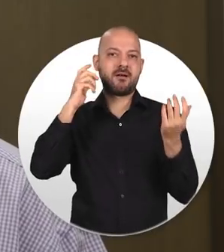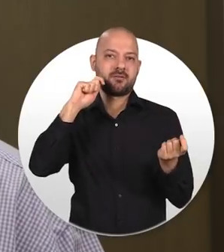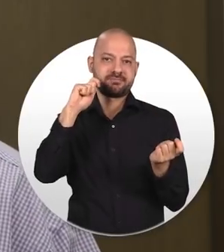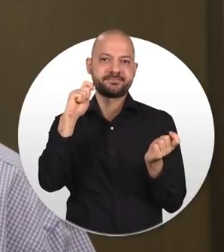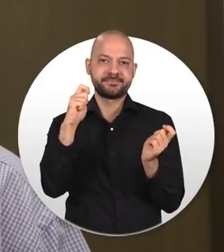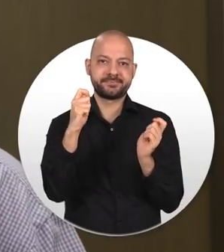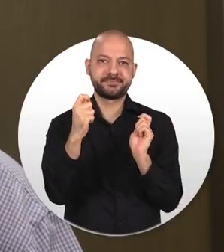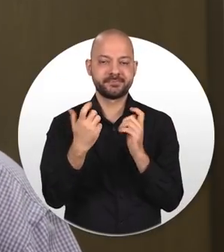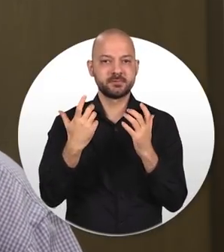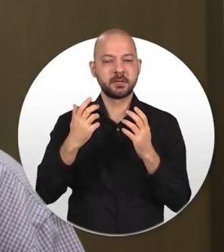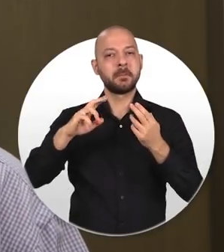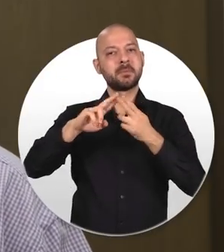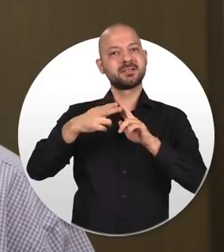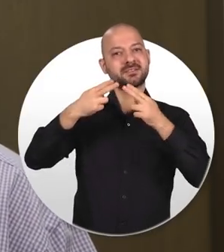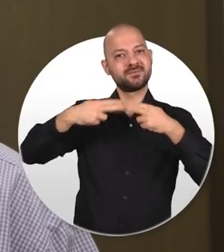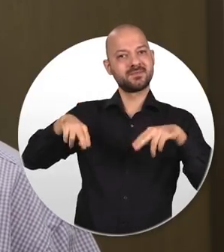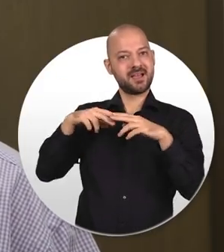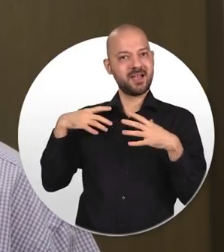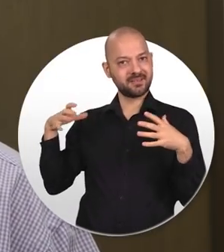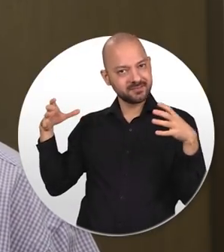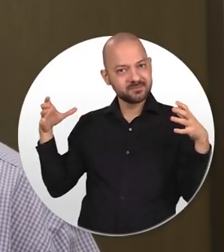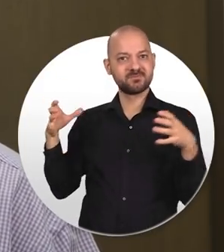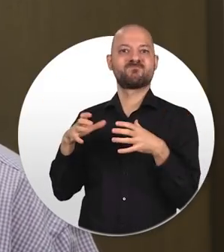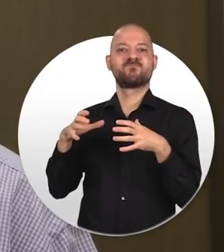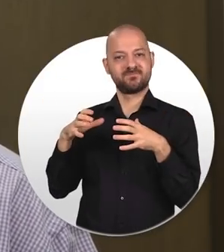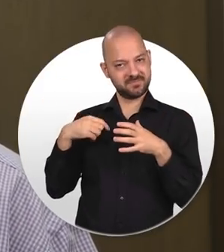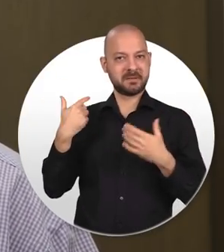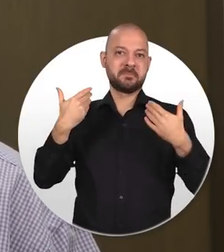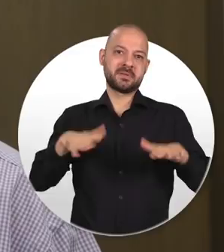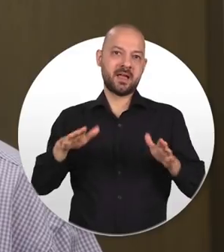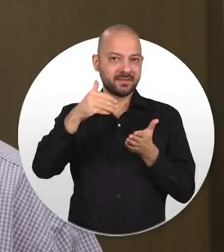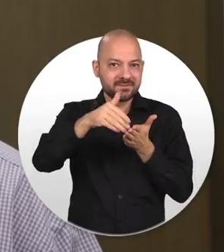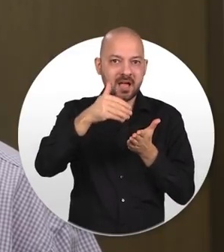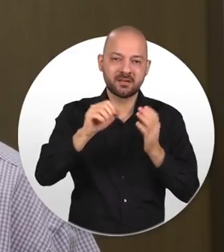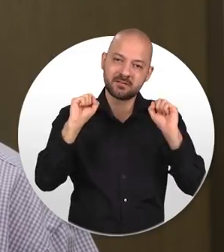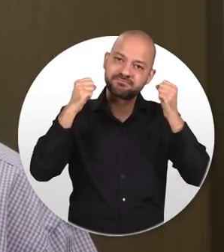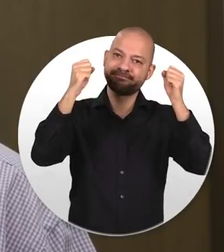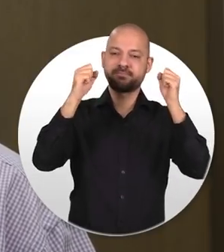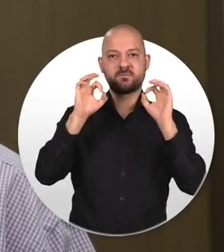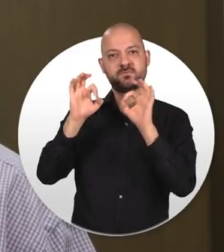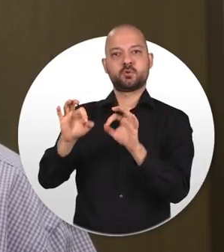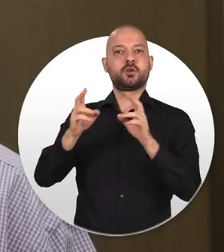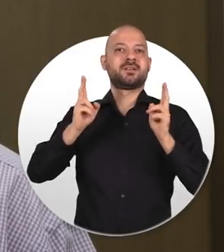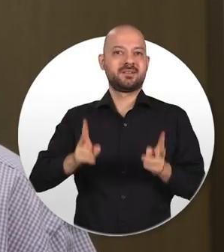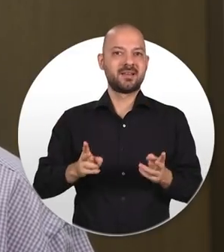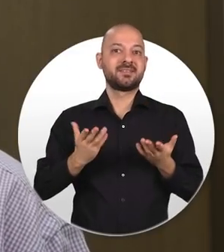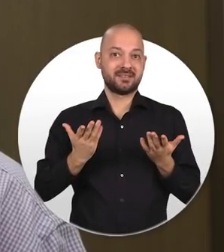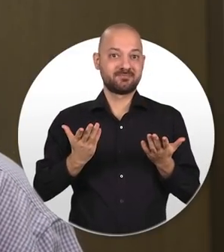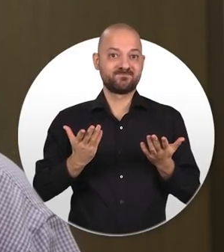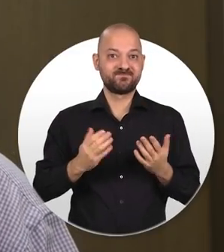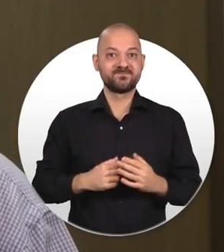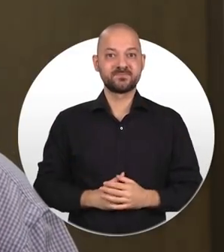zusammen mit unseren Mombas-Organisationen, mit den Menschen mit Behinderung, sind wir bereit, für weiter für das